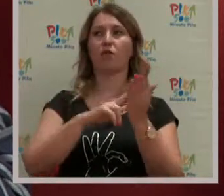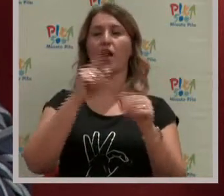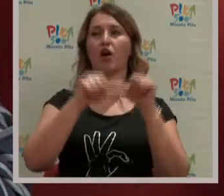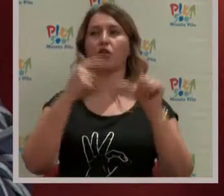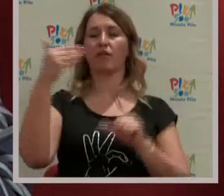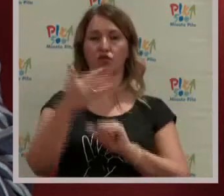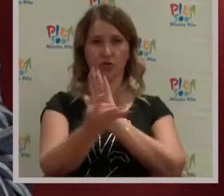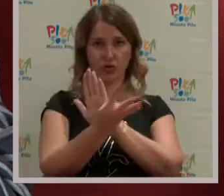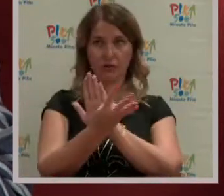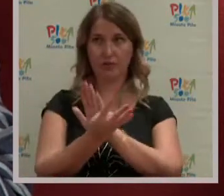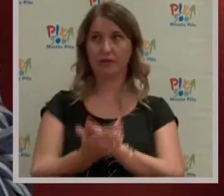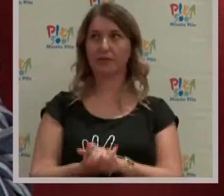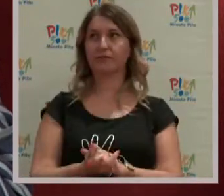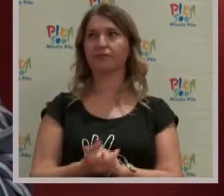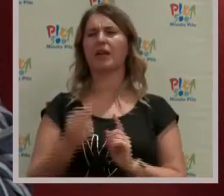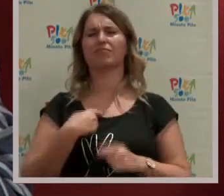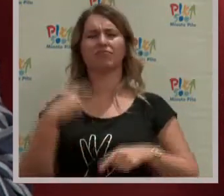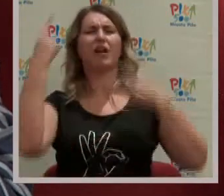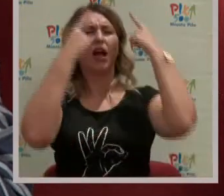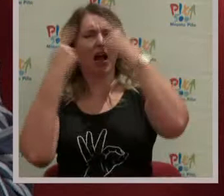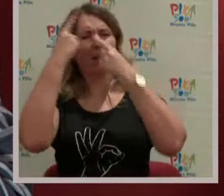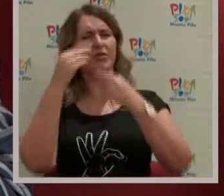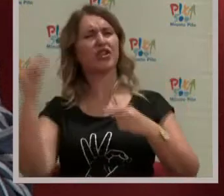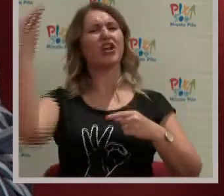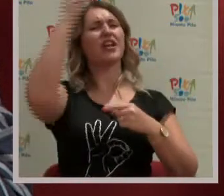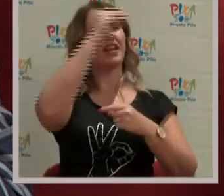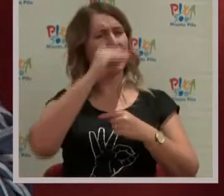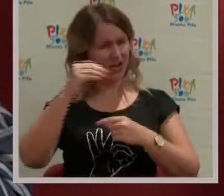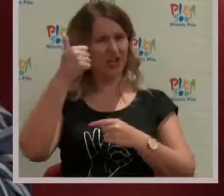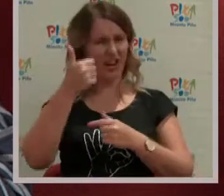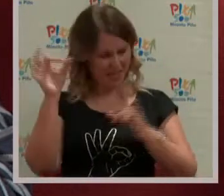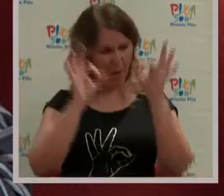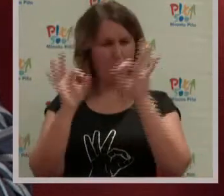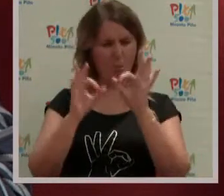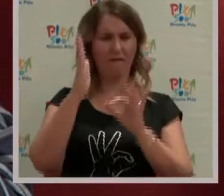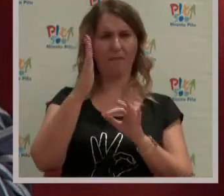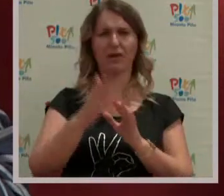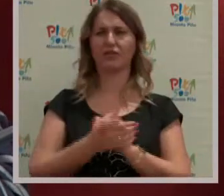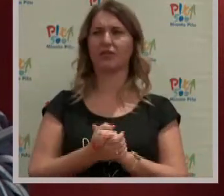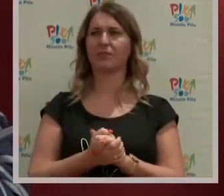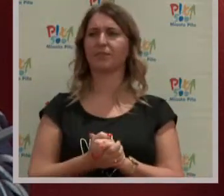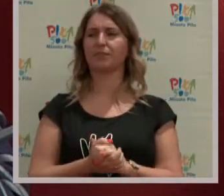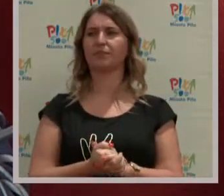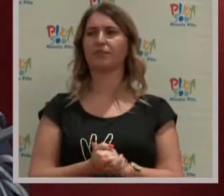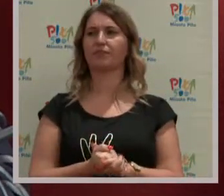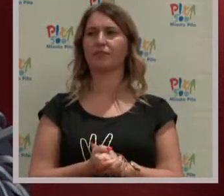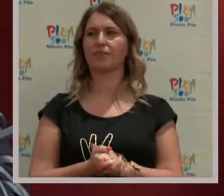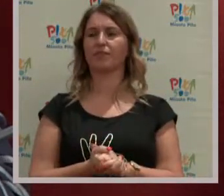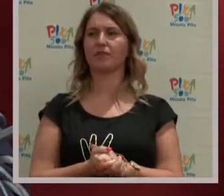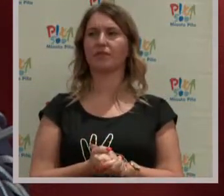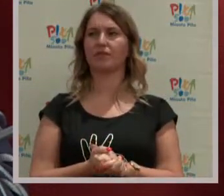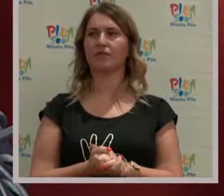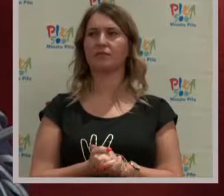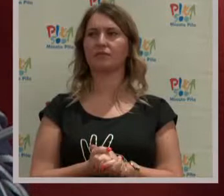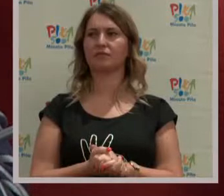2019 myślę, że przed nami jeszcze jedna korekta i tak jak Pan Przewodniczący powiedział ta sesja, która odbędzie